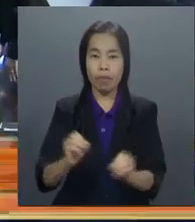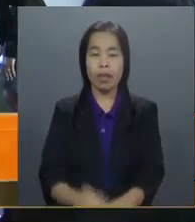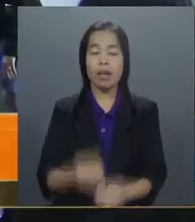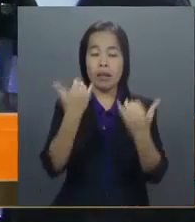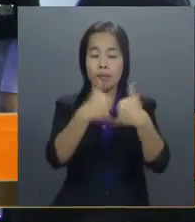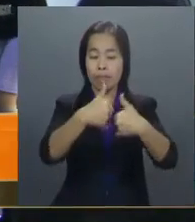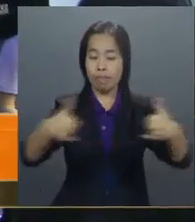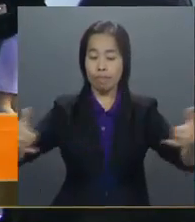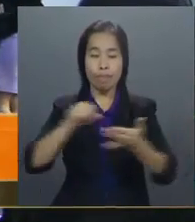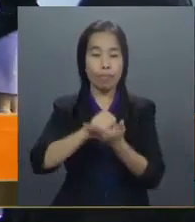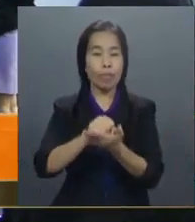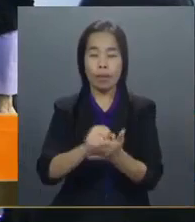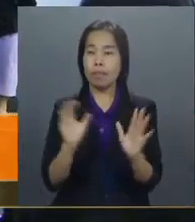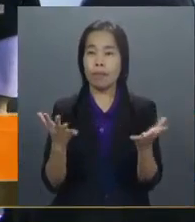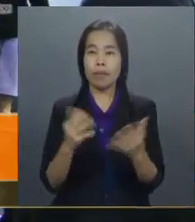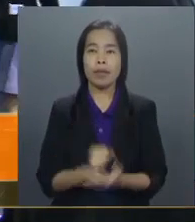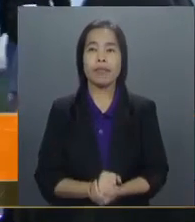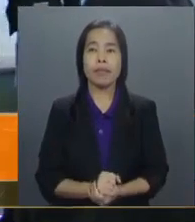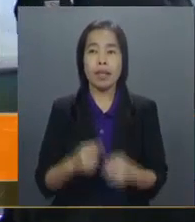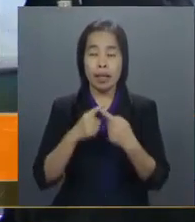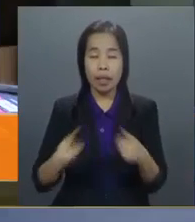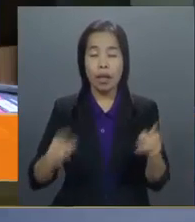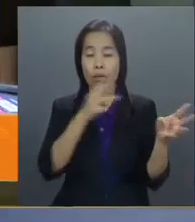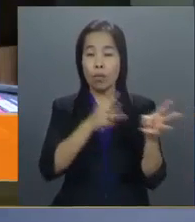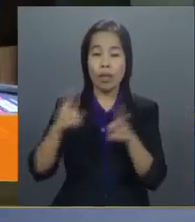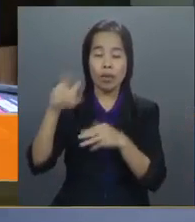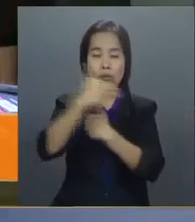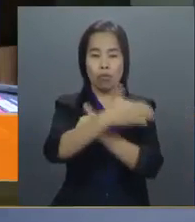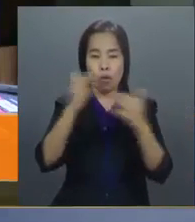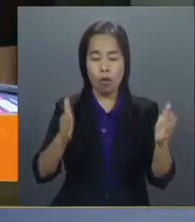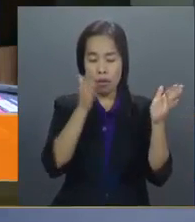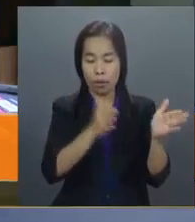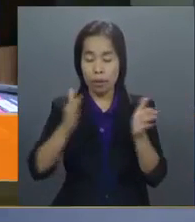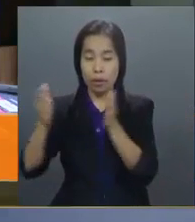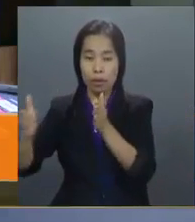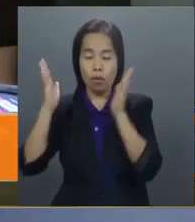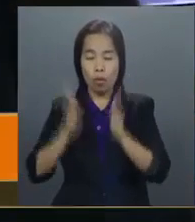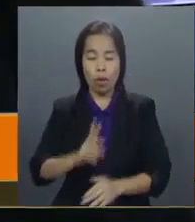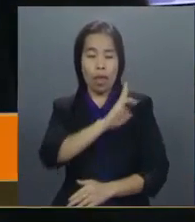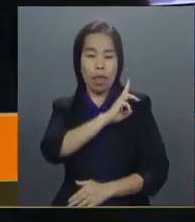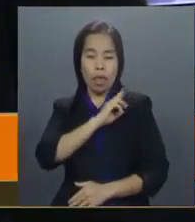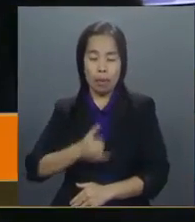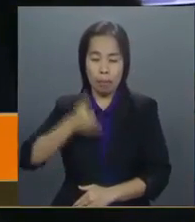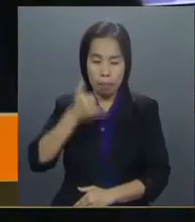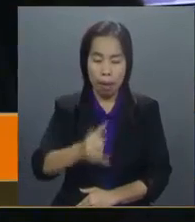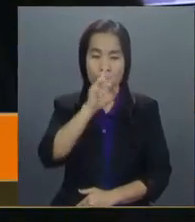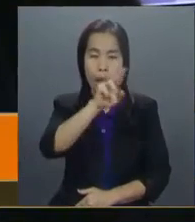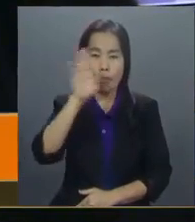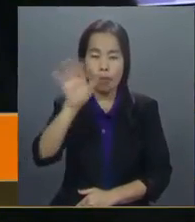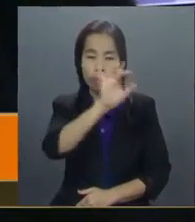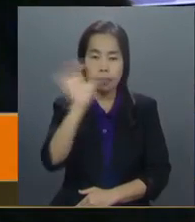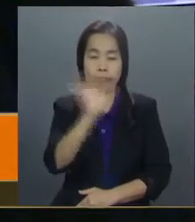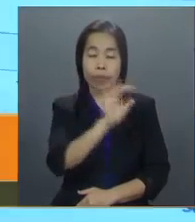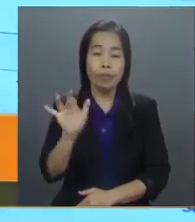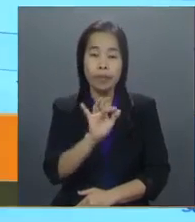สาขาธนาคารทั่วไปแต่จะจัดรูปแบบเป็นห้องย่อยๆสำหรับให้ลูกค้ากรอกเอกสารผ่านระบบออนไลน์ภายในสาข